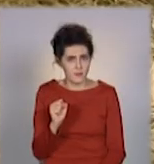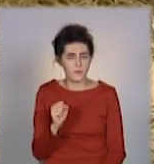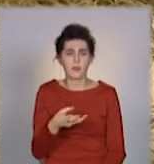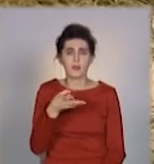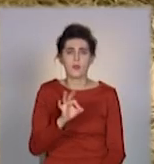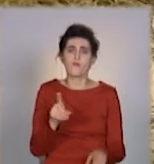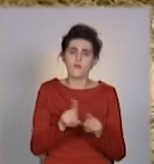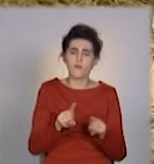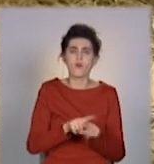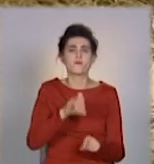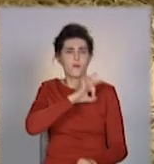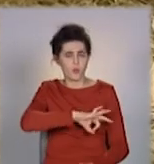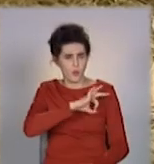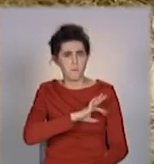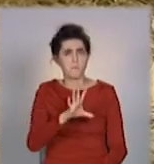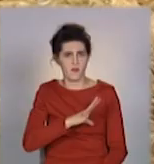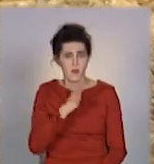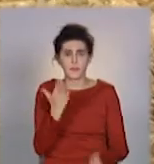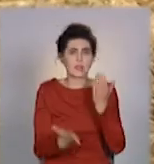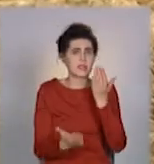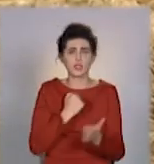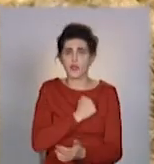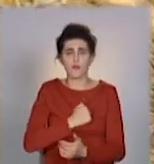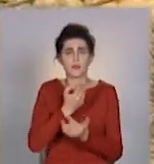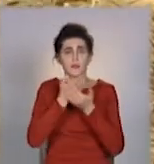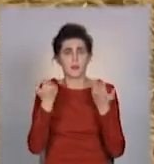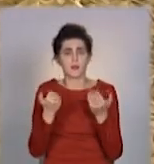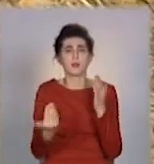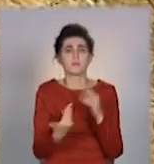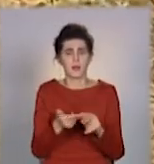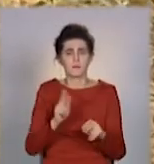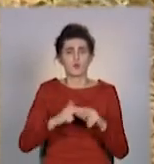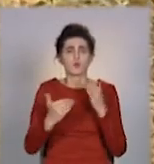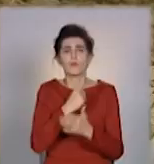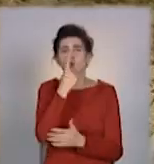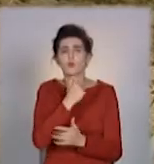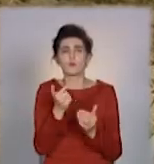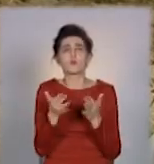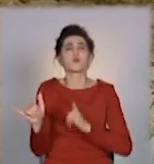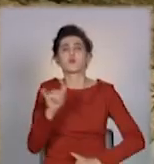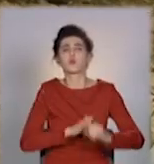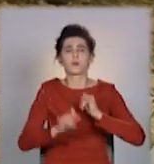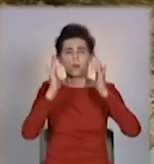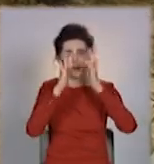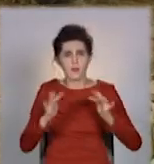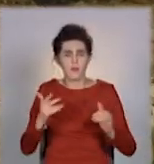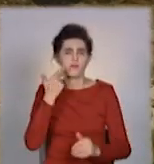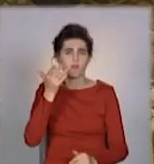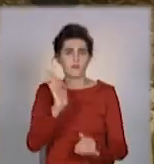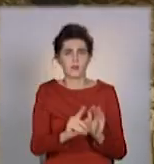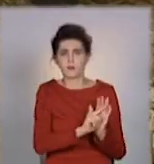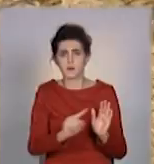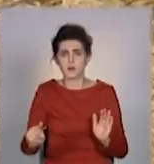одно стане в пригоді, кажуть чиновники. Новорічні дерева комунальники забирають зі смітників із початку січня.